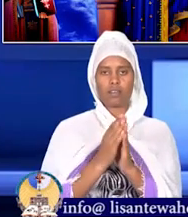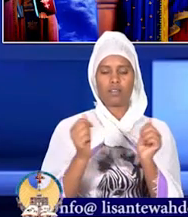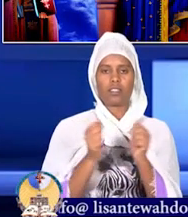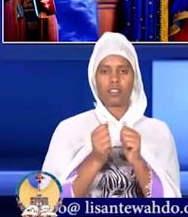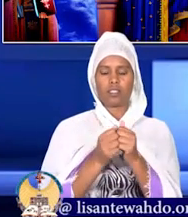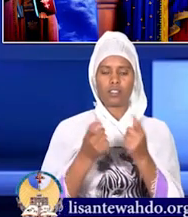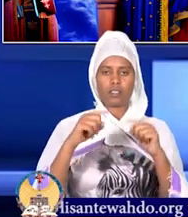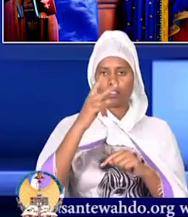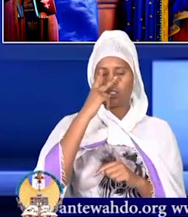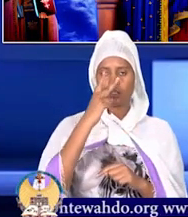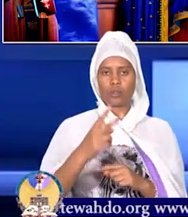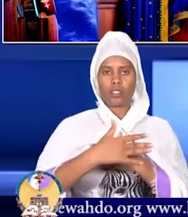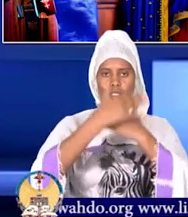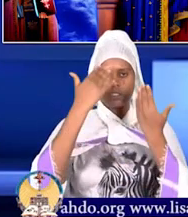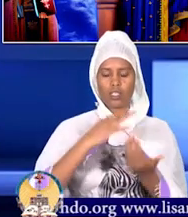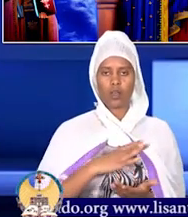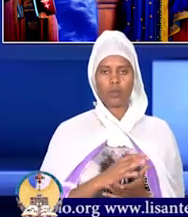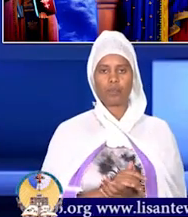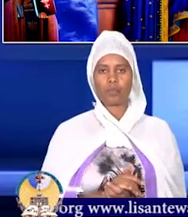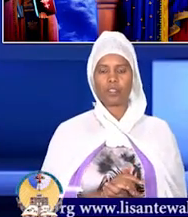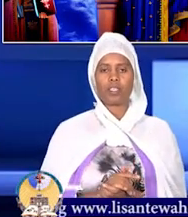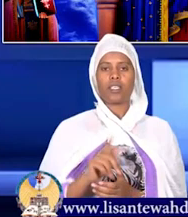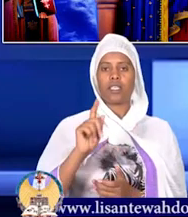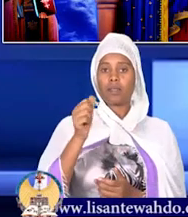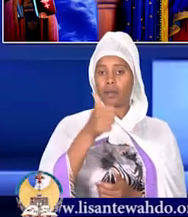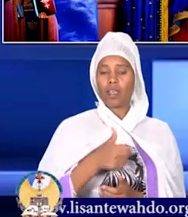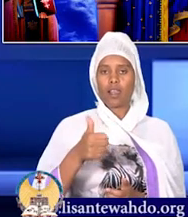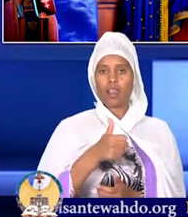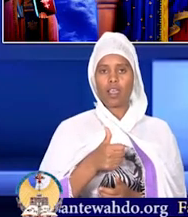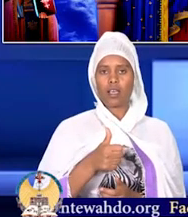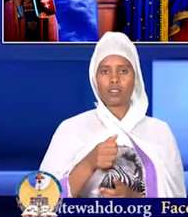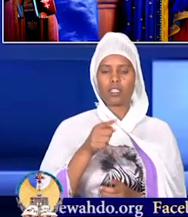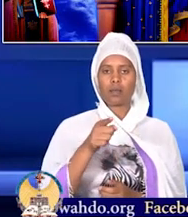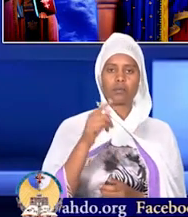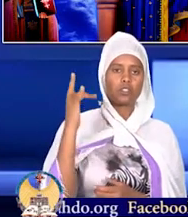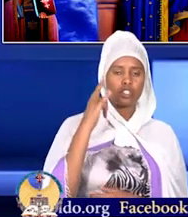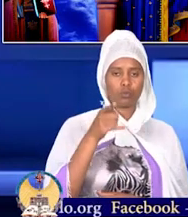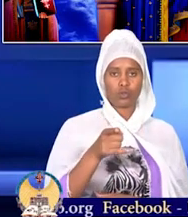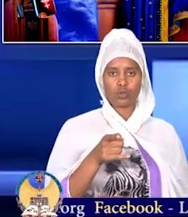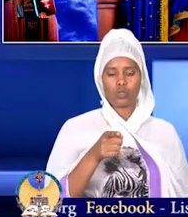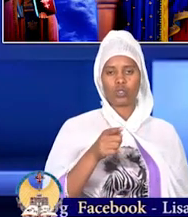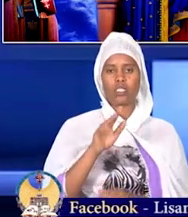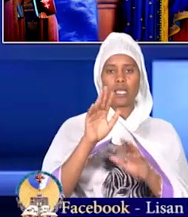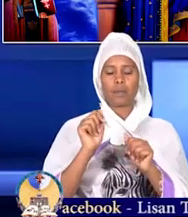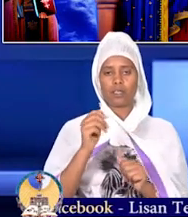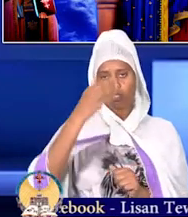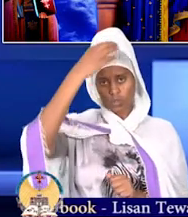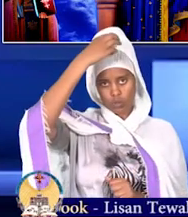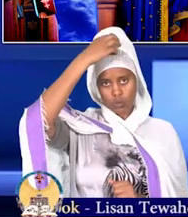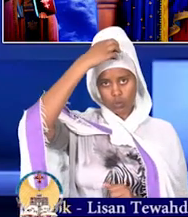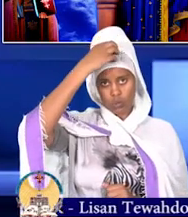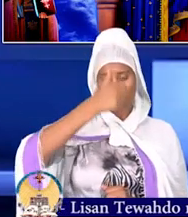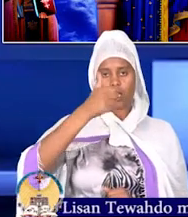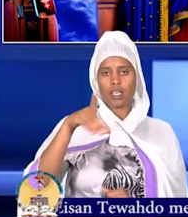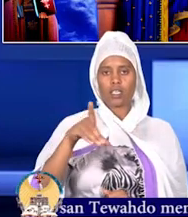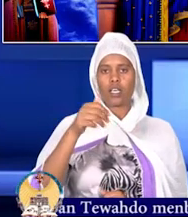ኪዳን ነገር ኣምፅኡ ገሊጽልና ኣሎ። እዚ ከዓ ነቢ ኤልያስ ኣብ ዘበኑ እቲ ሽዑ